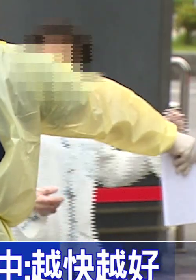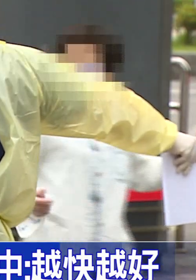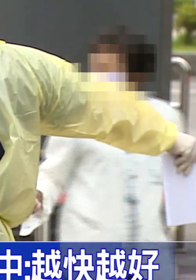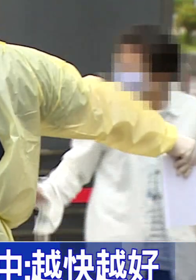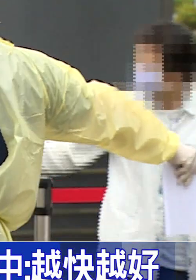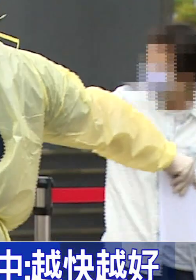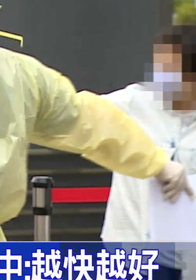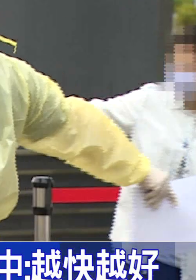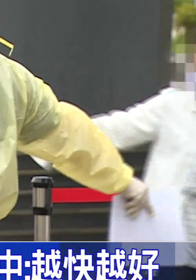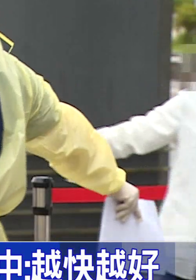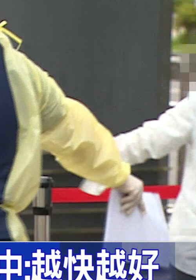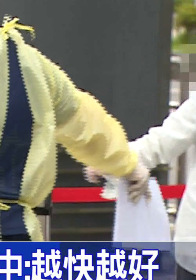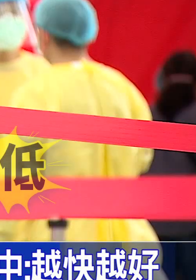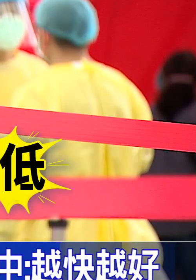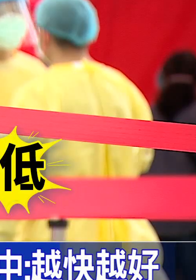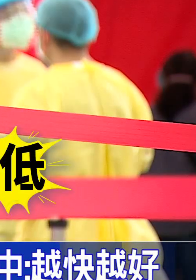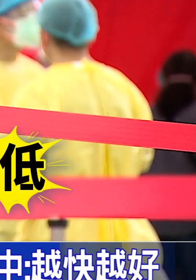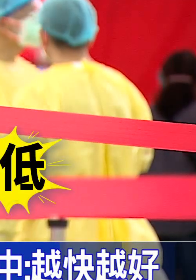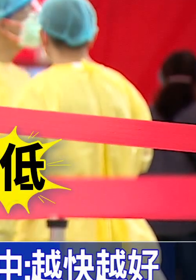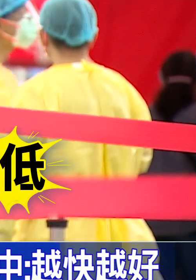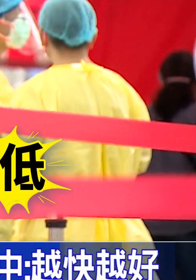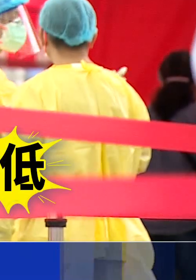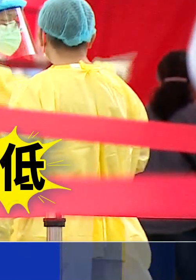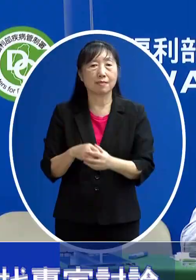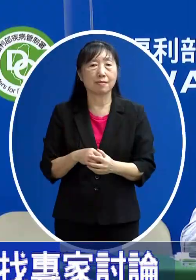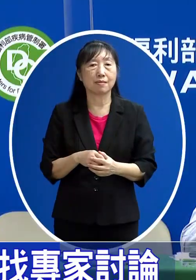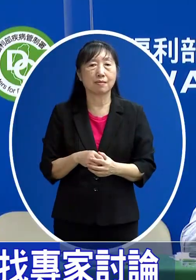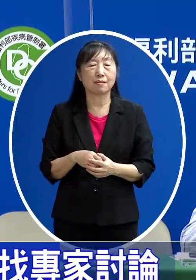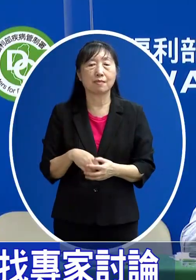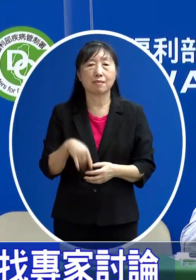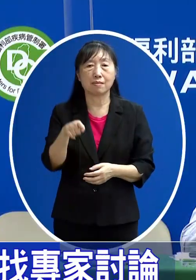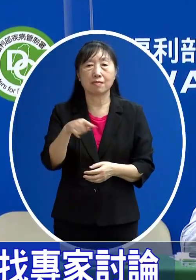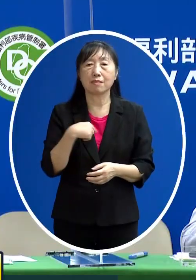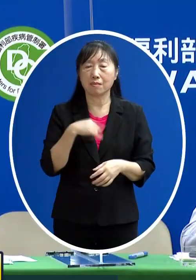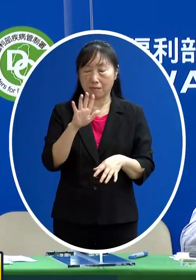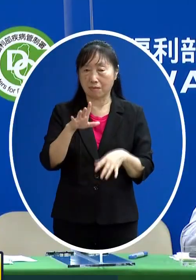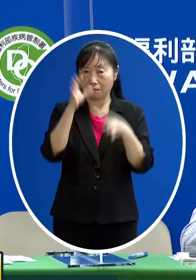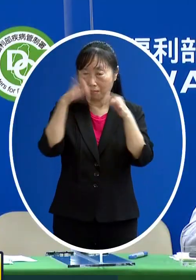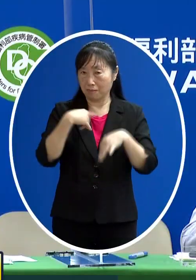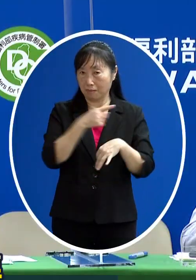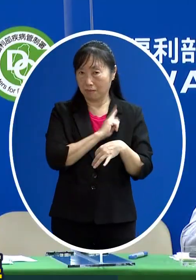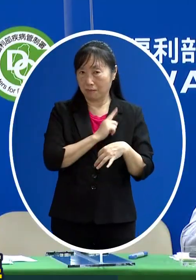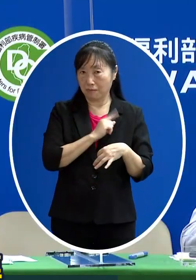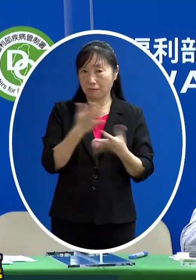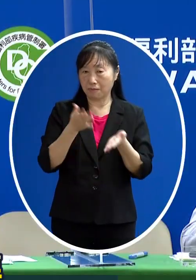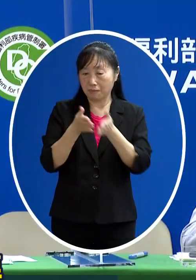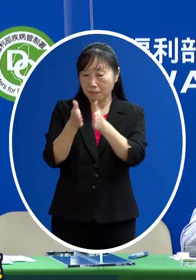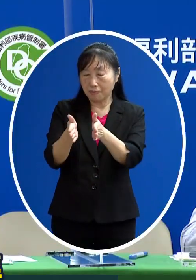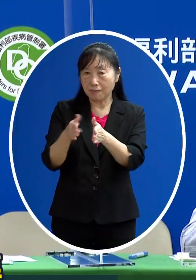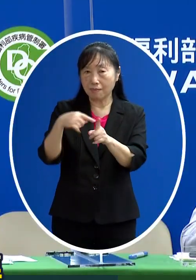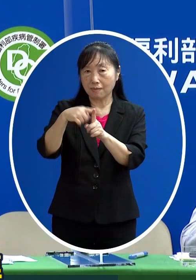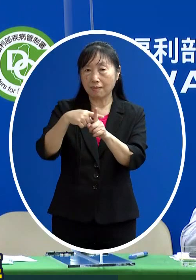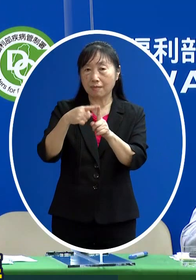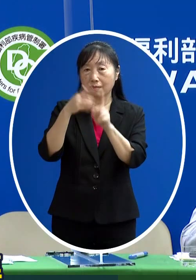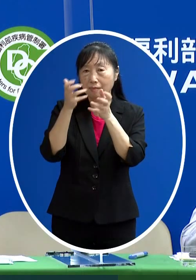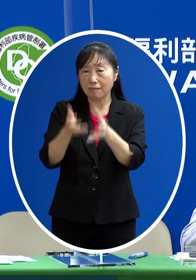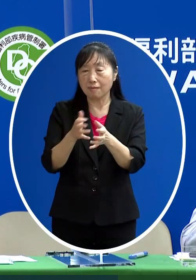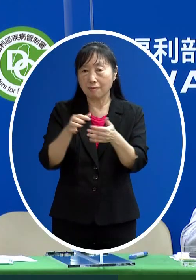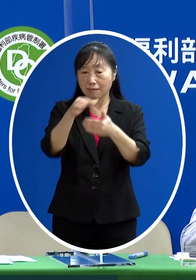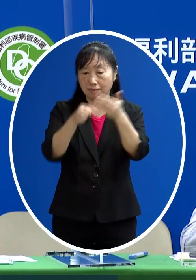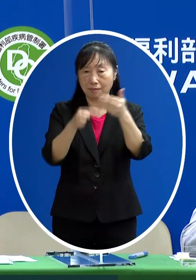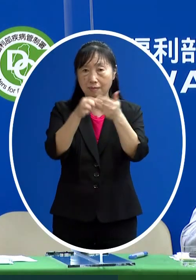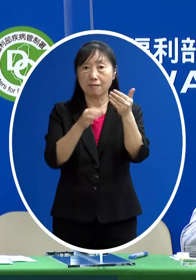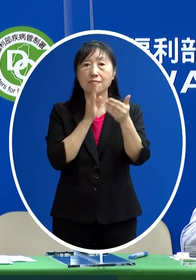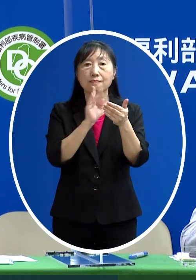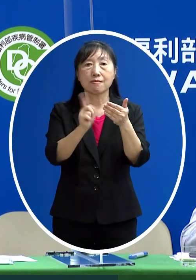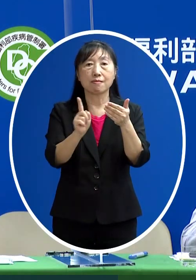重症占比却只有0.06%，比例疑似偏低。 好，那我们也检讨我们自己的一个重症的标准，那有一